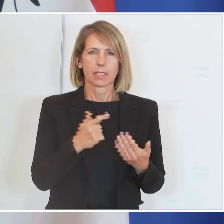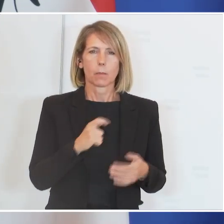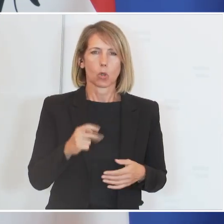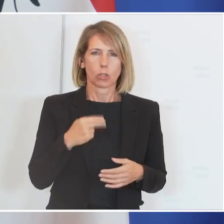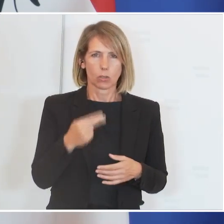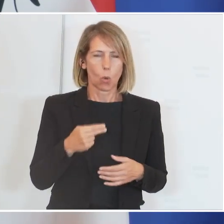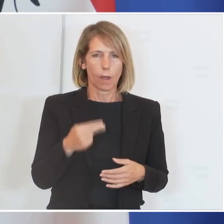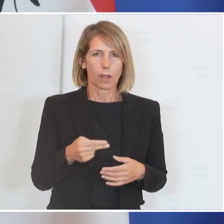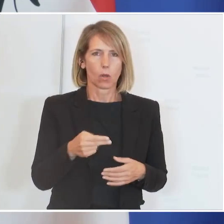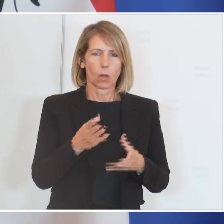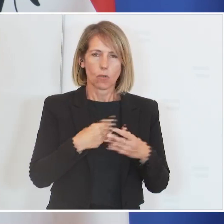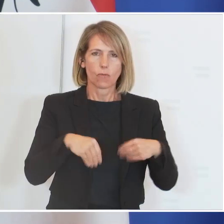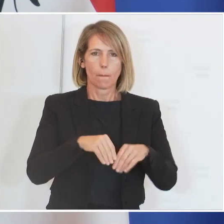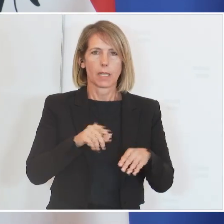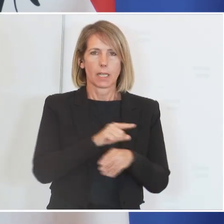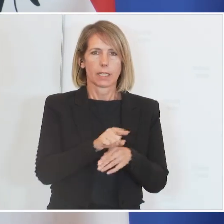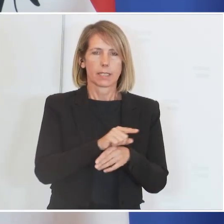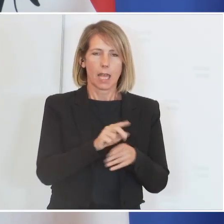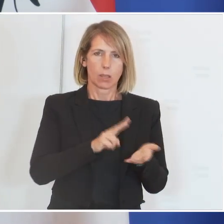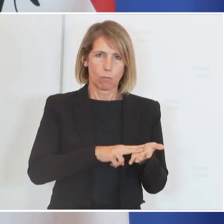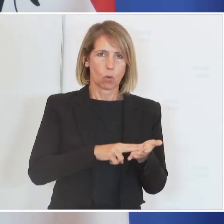der Familienzeitbonus, der hier